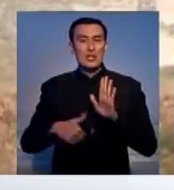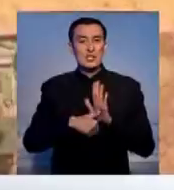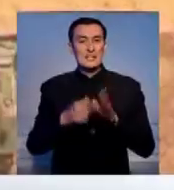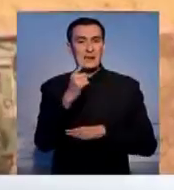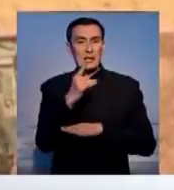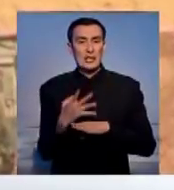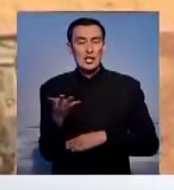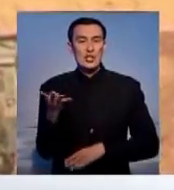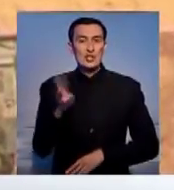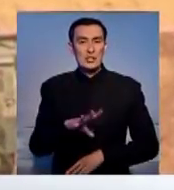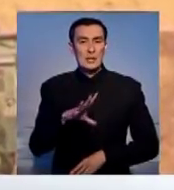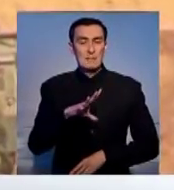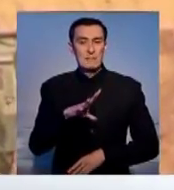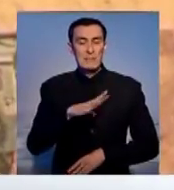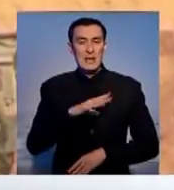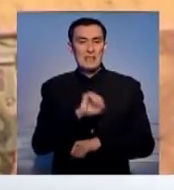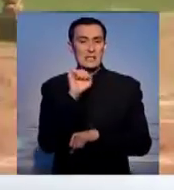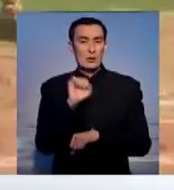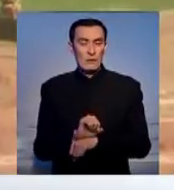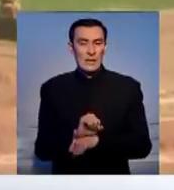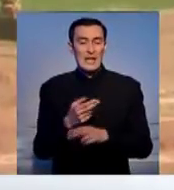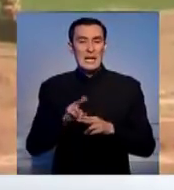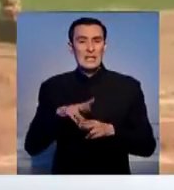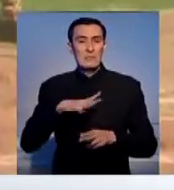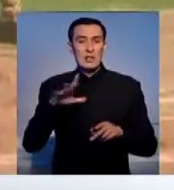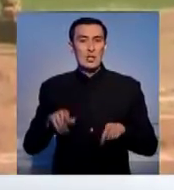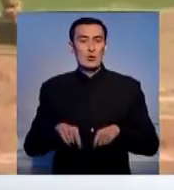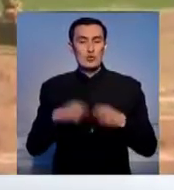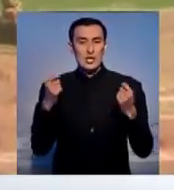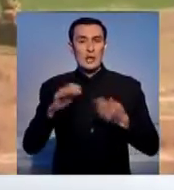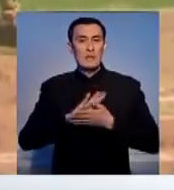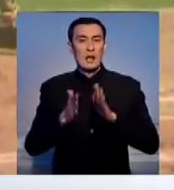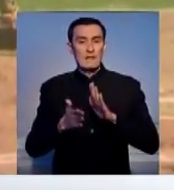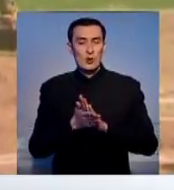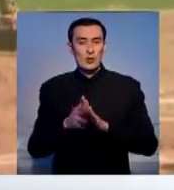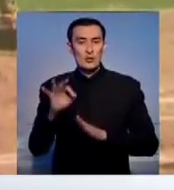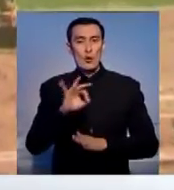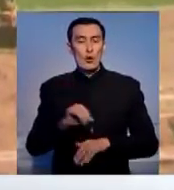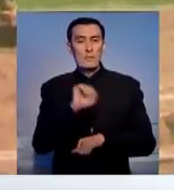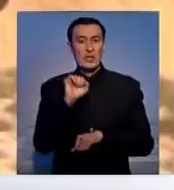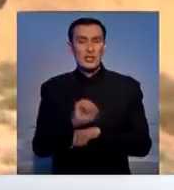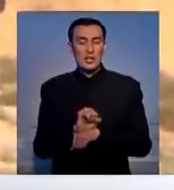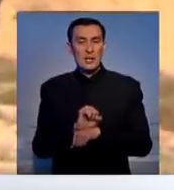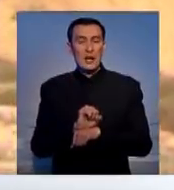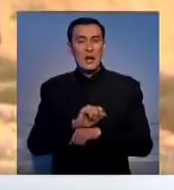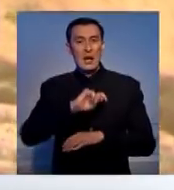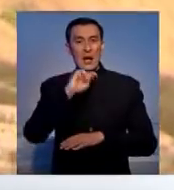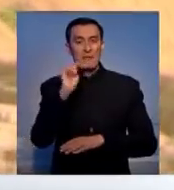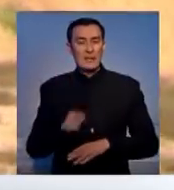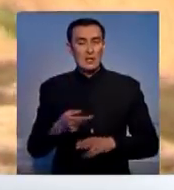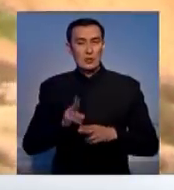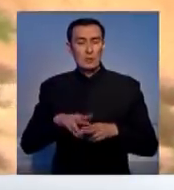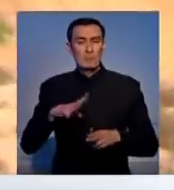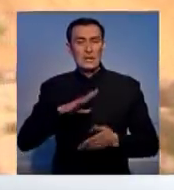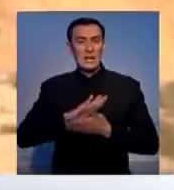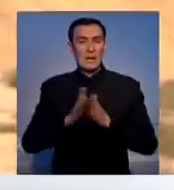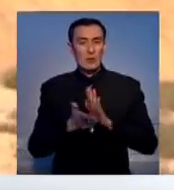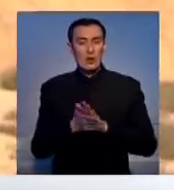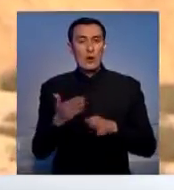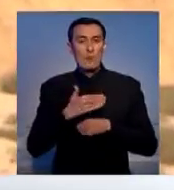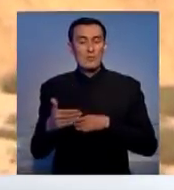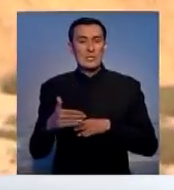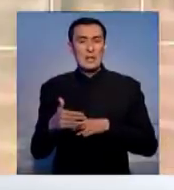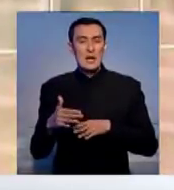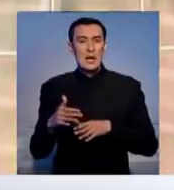ракет, 4 из них были перехвачены. Это стало нарушением договоренности о прекращении огня, которые были достигнуты после